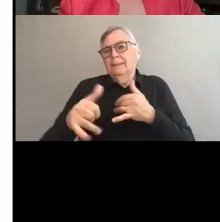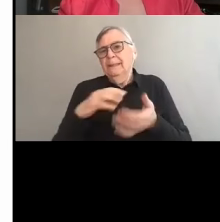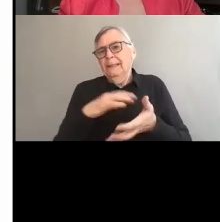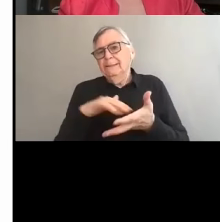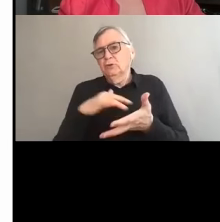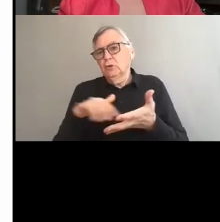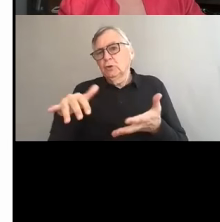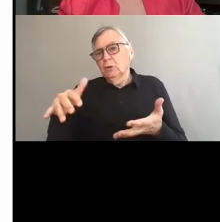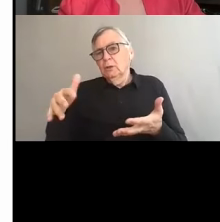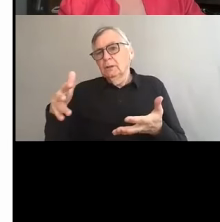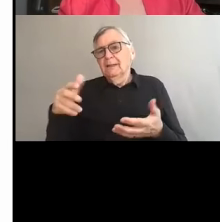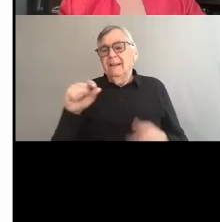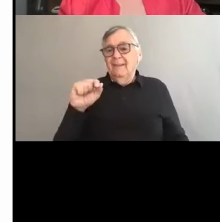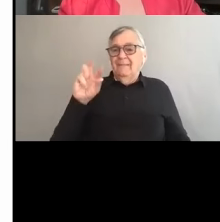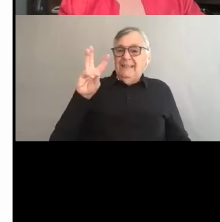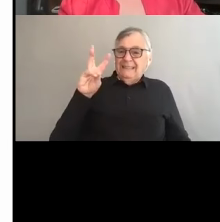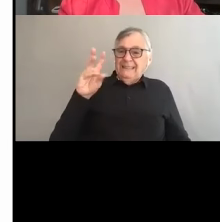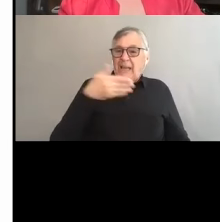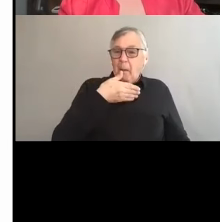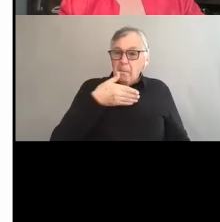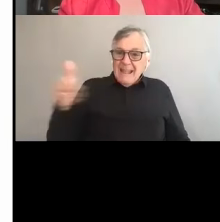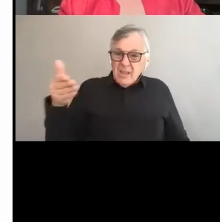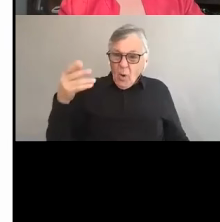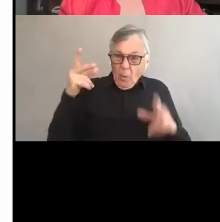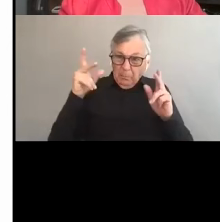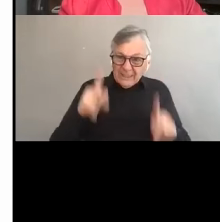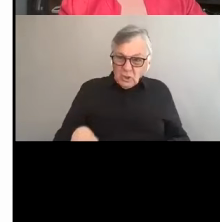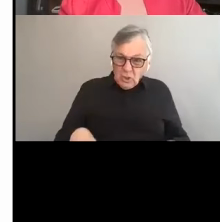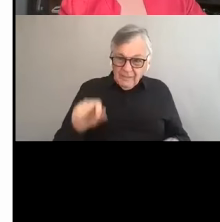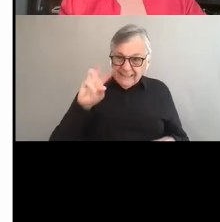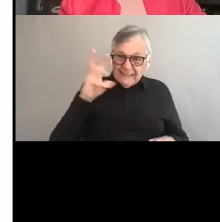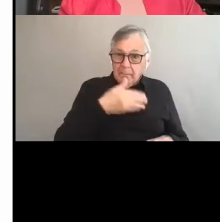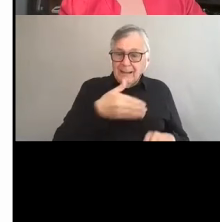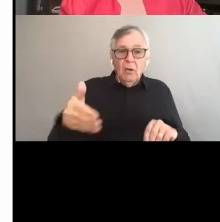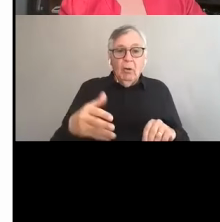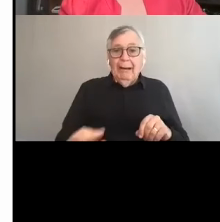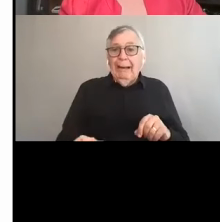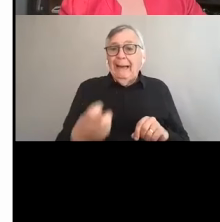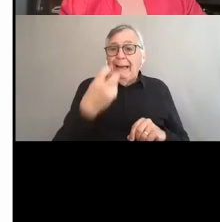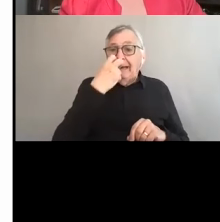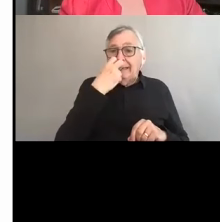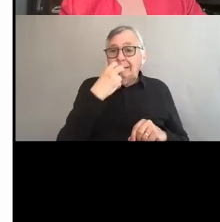Pfizer sur 26 millions de personnes qui ont été vaccinées. Le risque relatif, c'est de 2,5